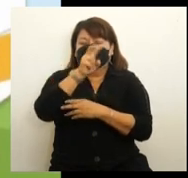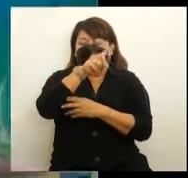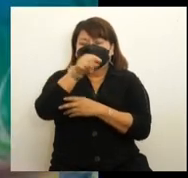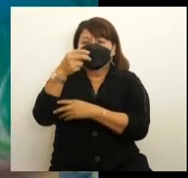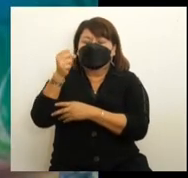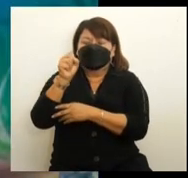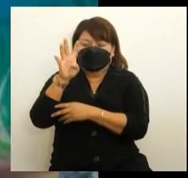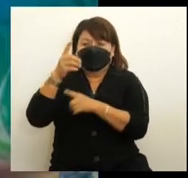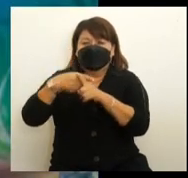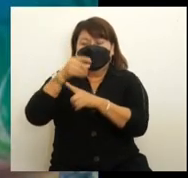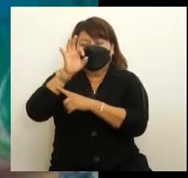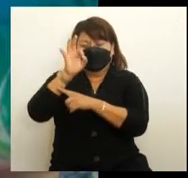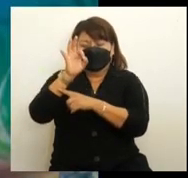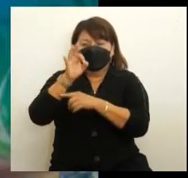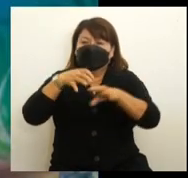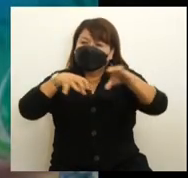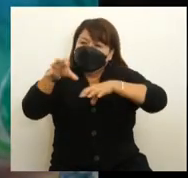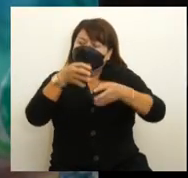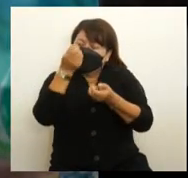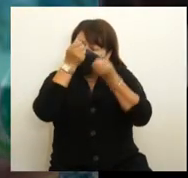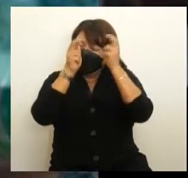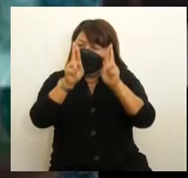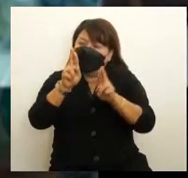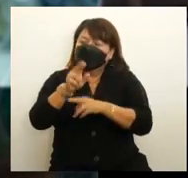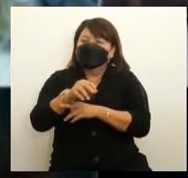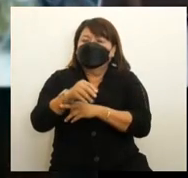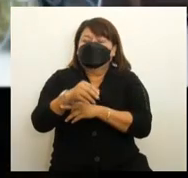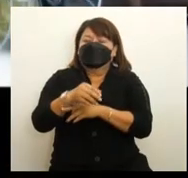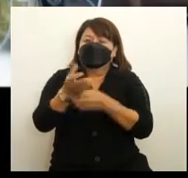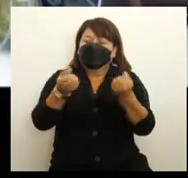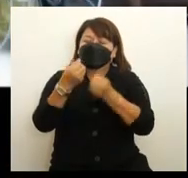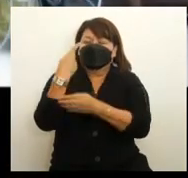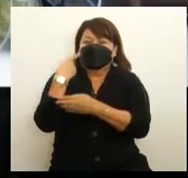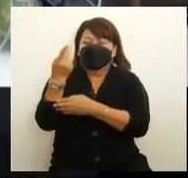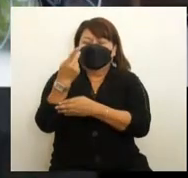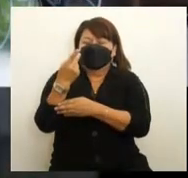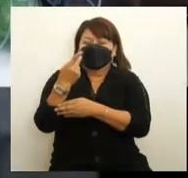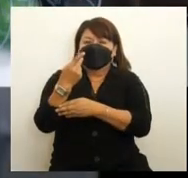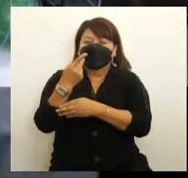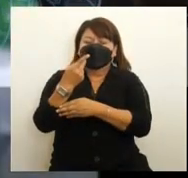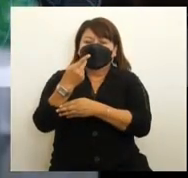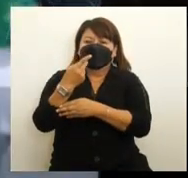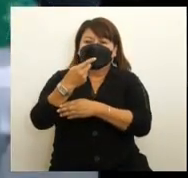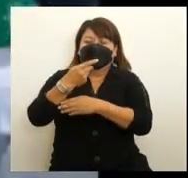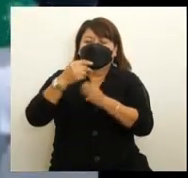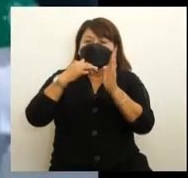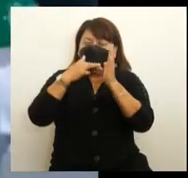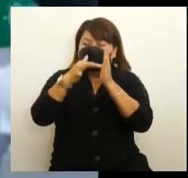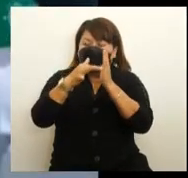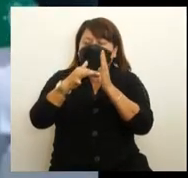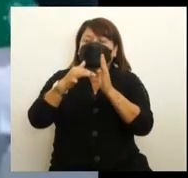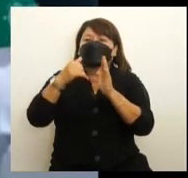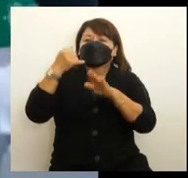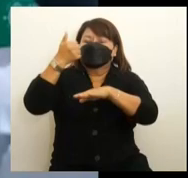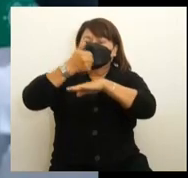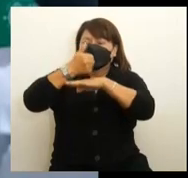12-14 กันยายน 2565ในการจัดอบรมดังกล่าวได้รับเกียรติจากนายสุคิดพันพรมศึกษาธิการจังหวัดจันทบุรีเป็น